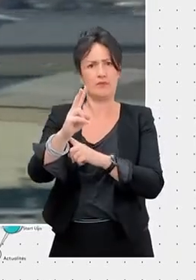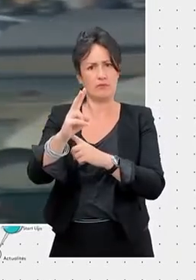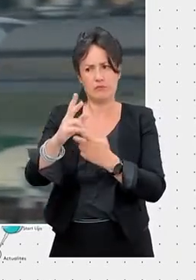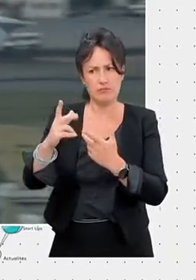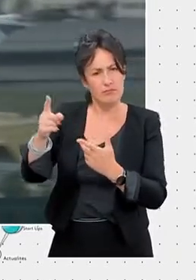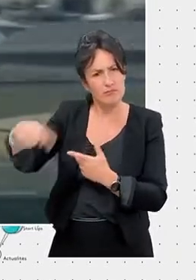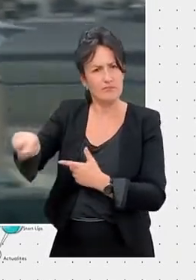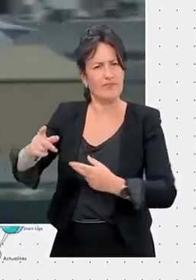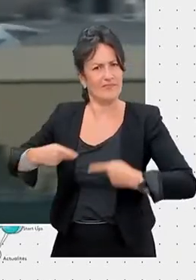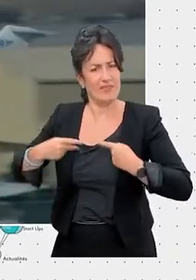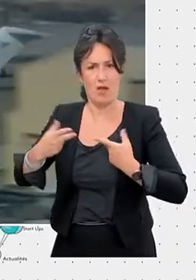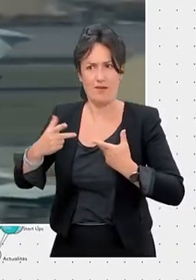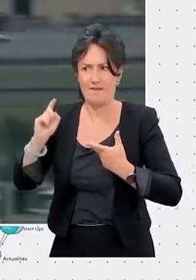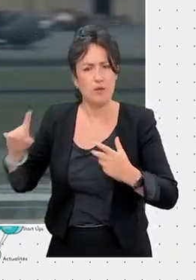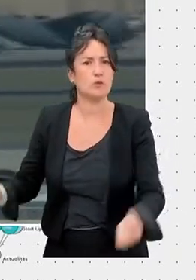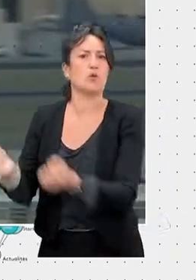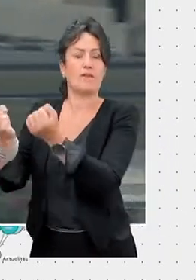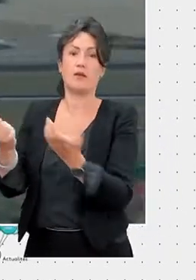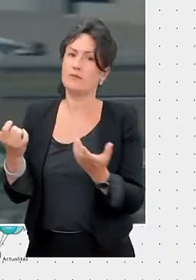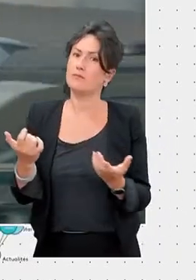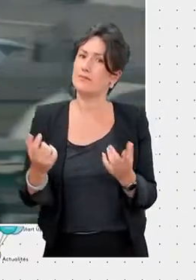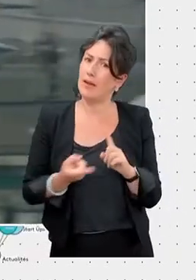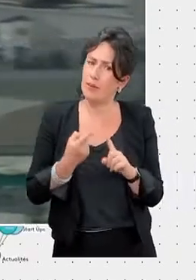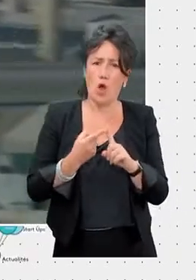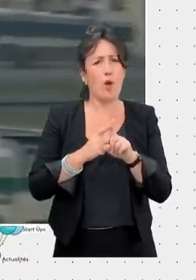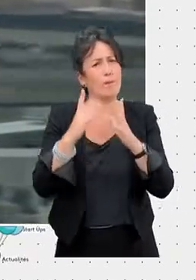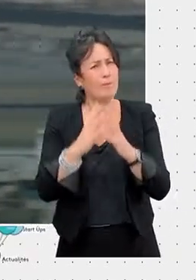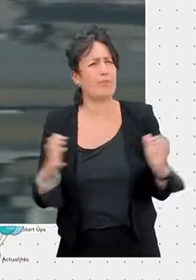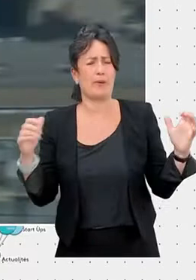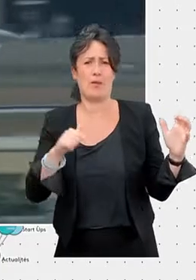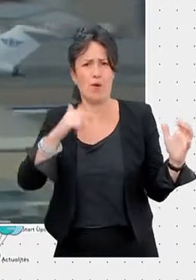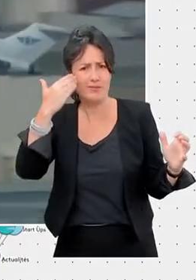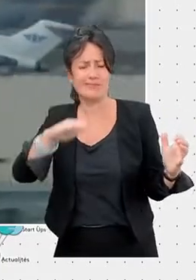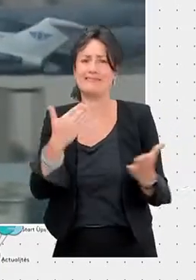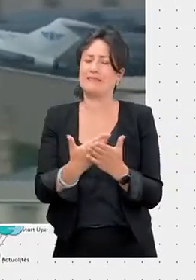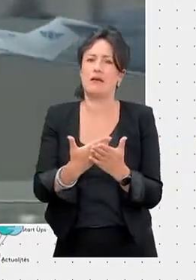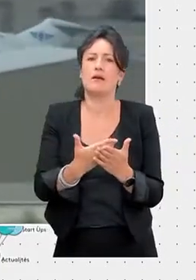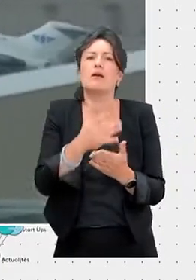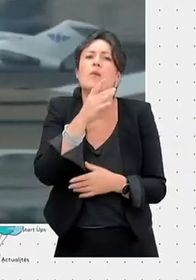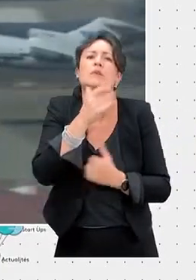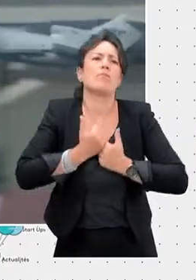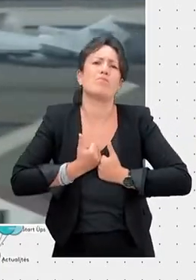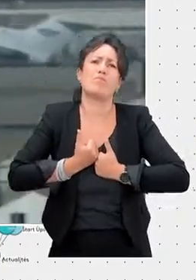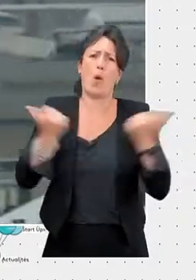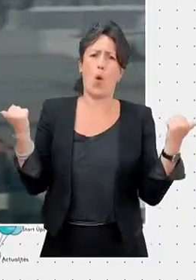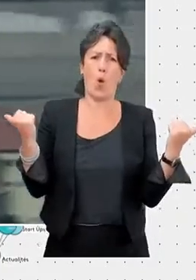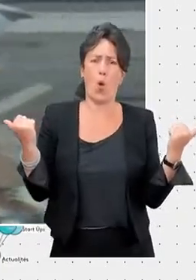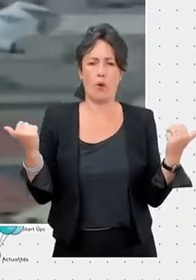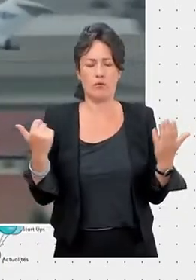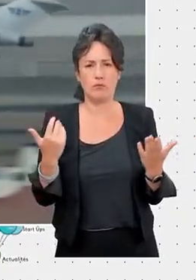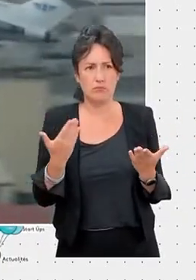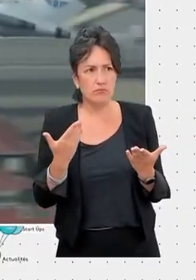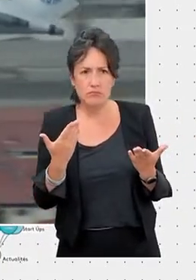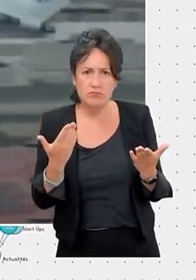point exact et que le Parlement soit parfaitement informé de la situation. Ce n'est pas possible qu'on ait une différence de vue tellement